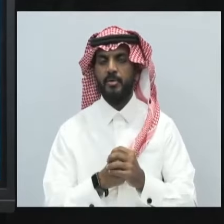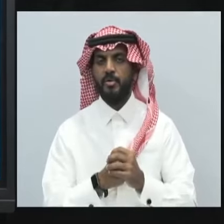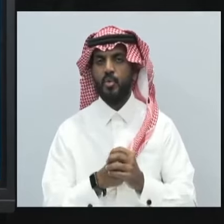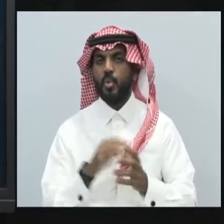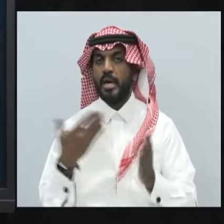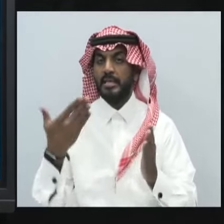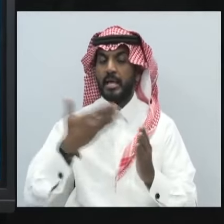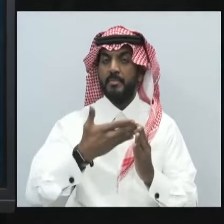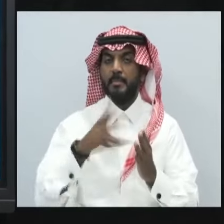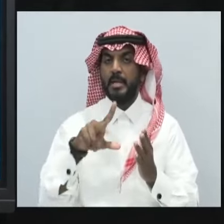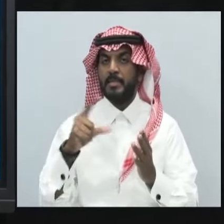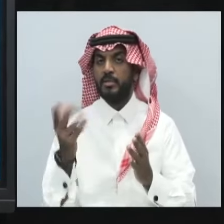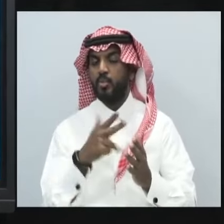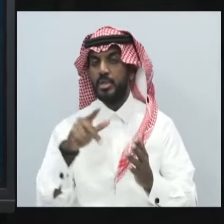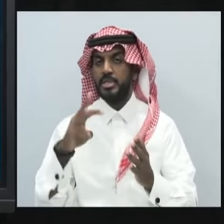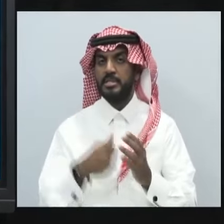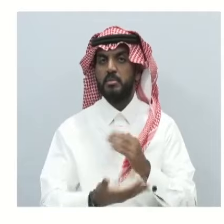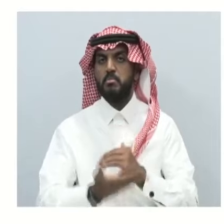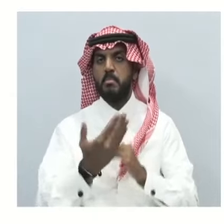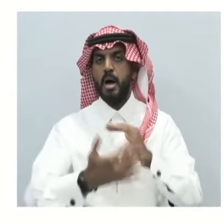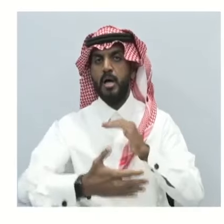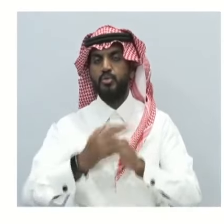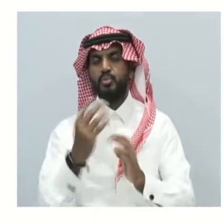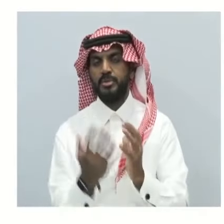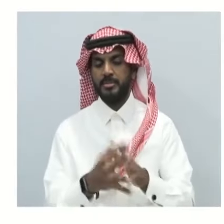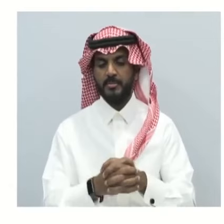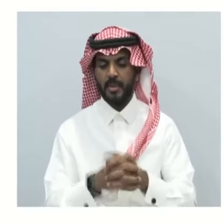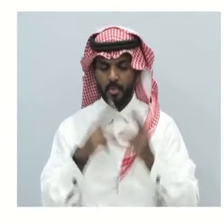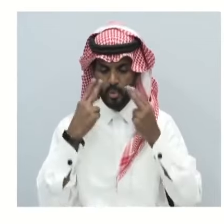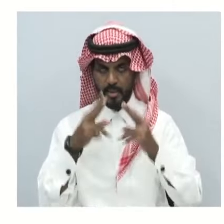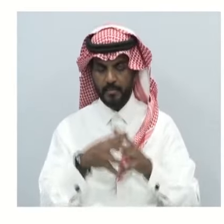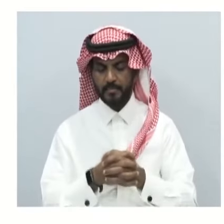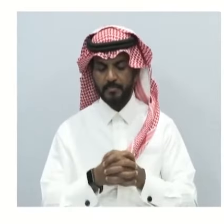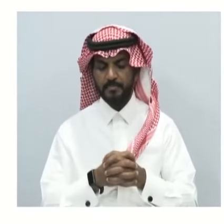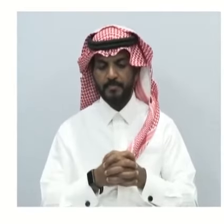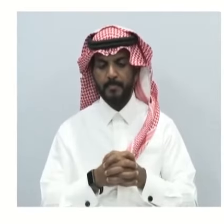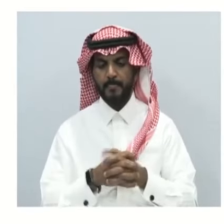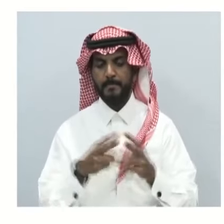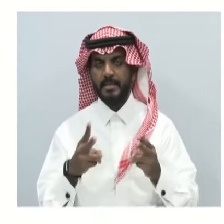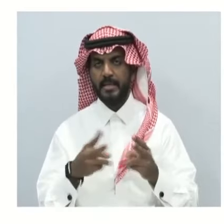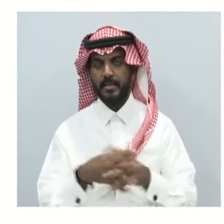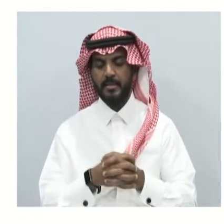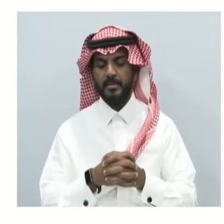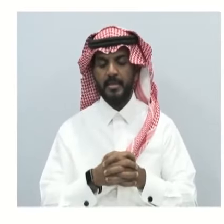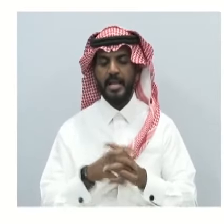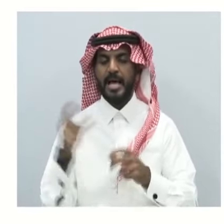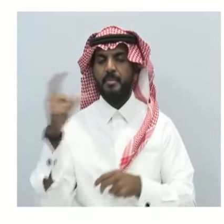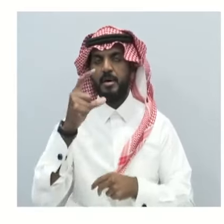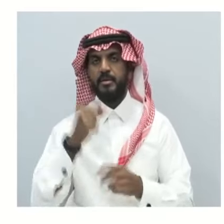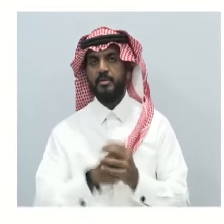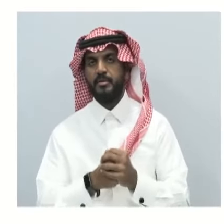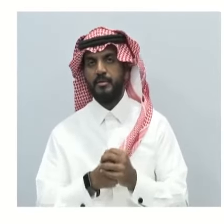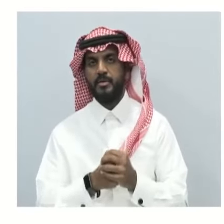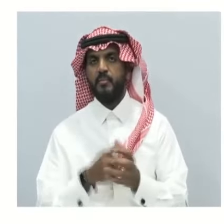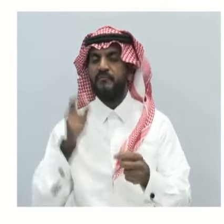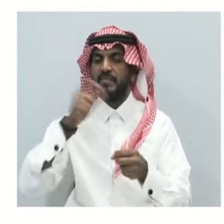بظاهرتي المد والجزر اذا كما تشاهدون امامكم طلابنا وطالباتنا اننا بدانا بالحديث عن القمر عن